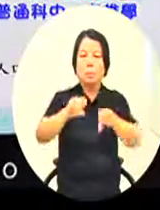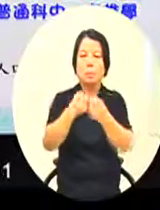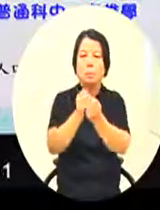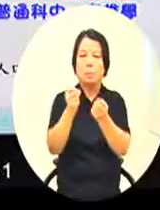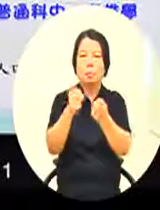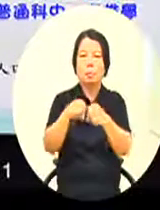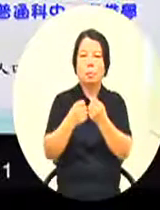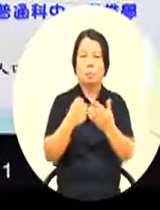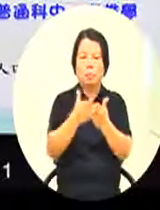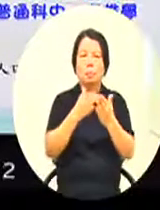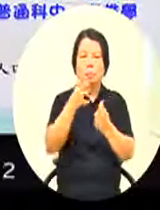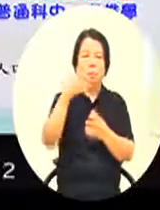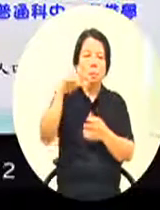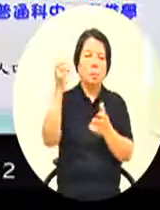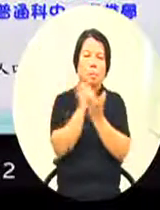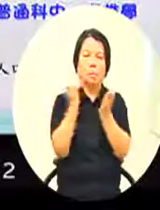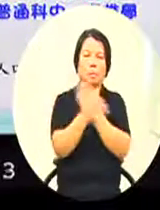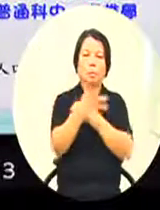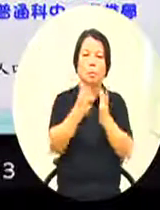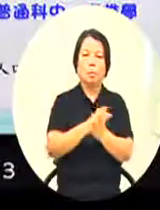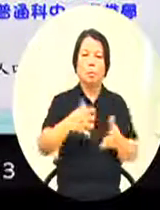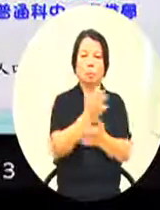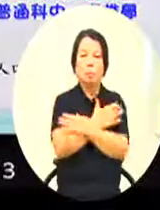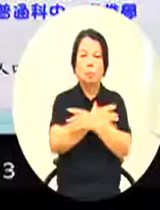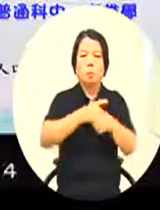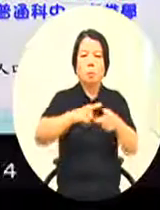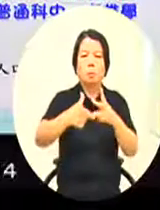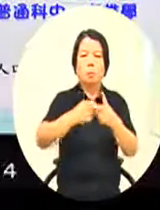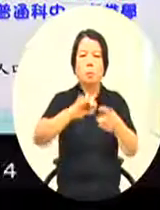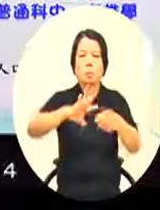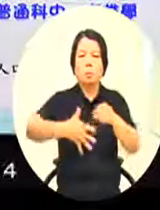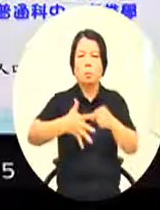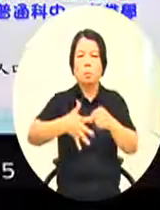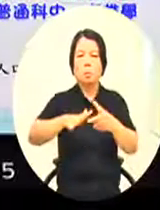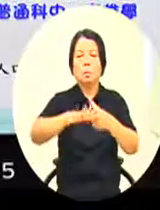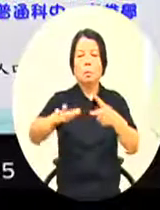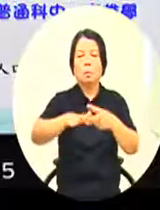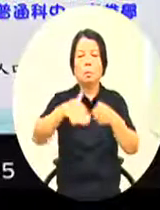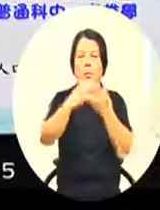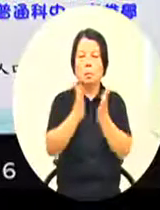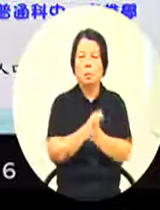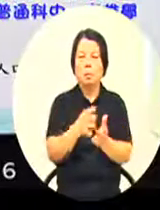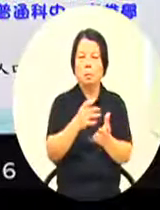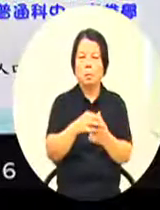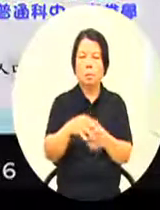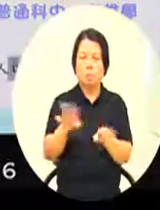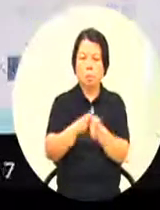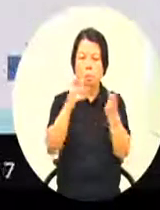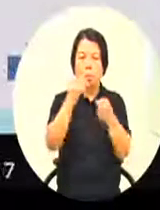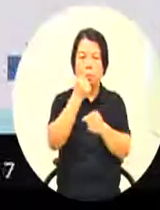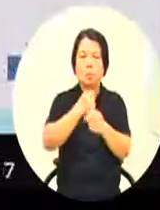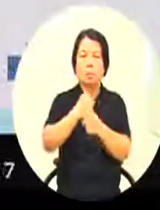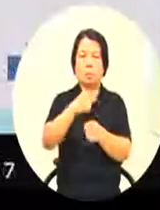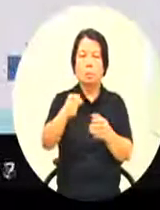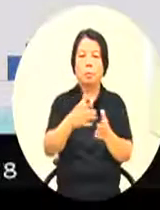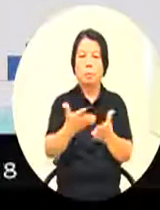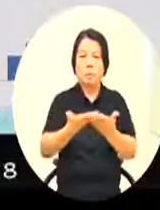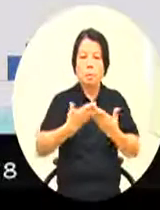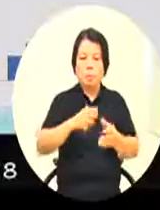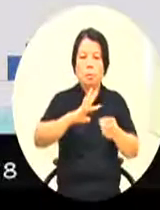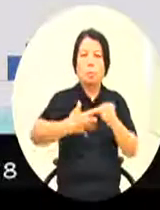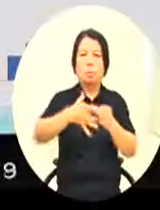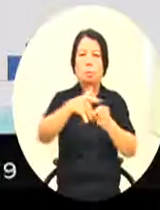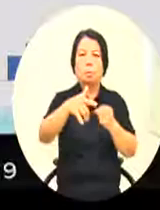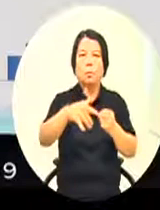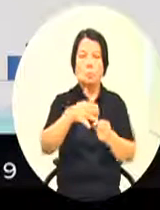要从幼儿园跟国小开始做起。但是我现在拿不到教育局给我的资料，他你们只给我国中的部分，我